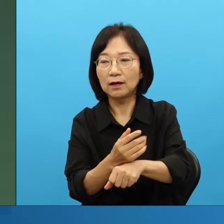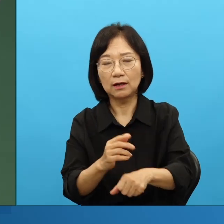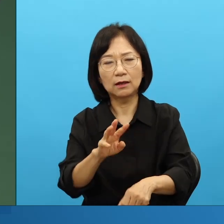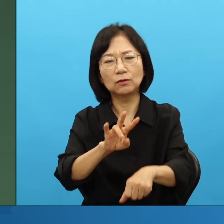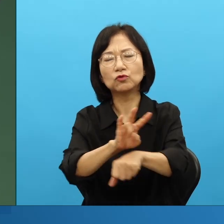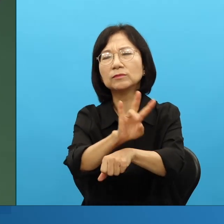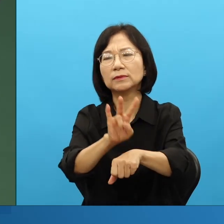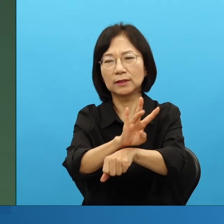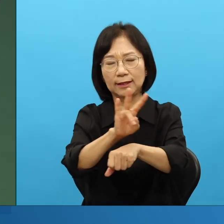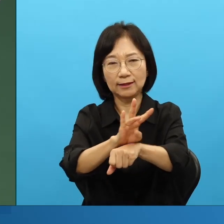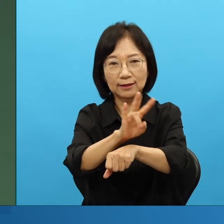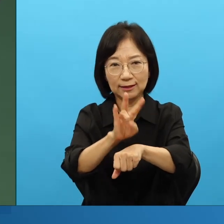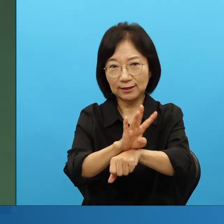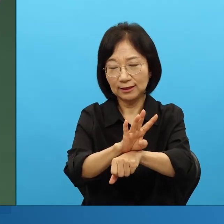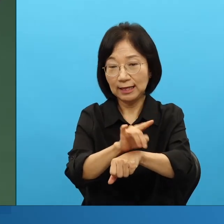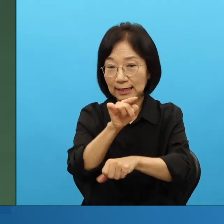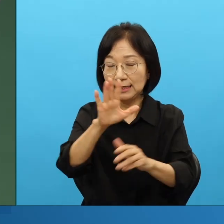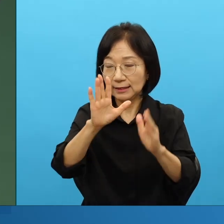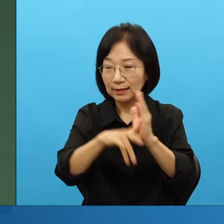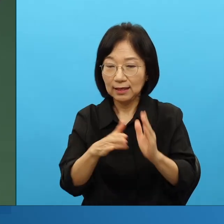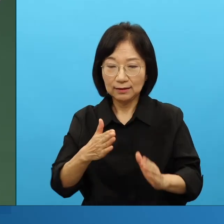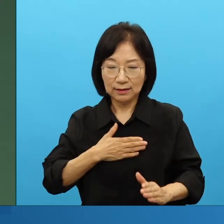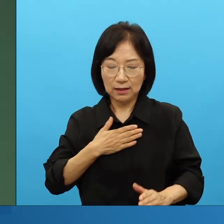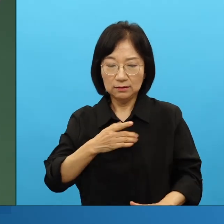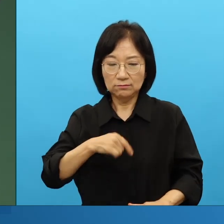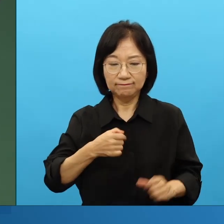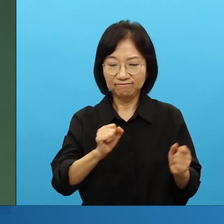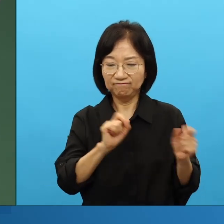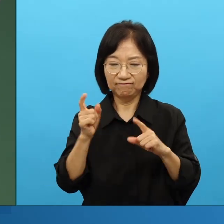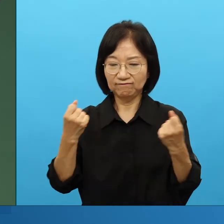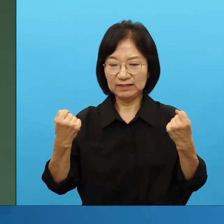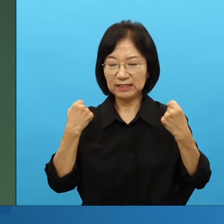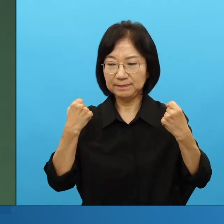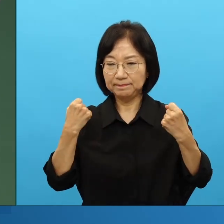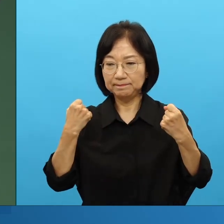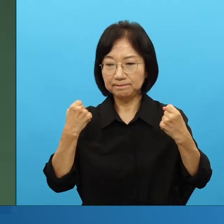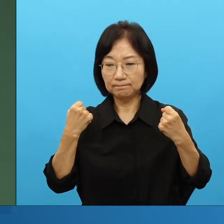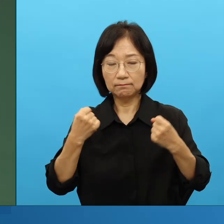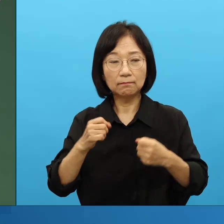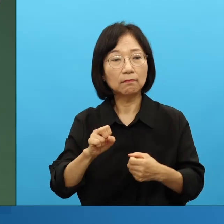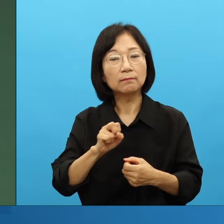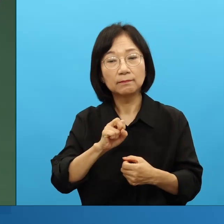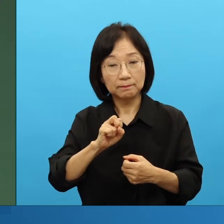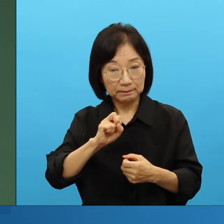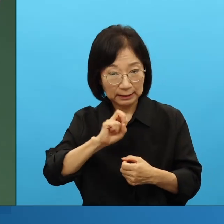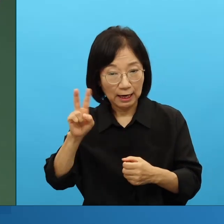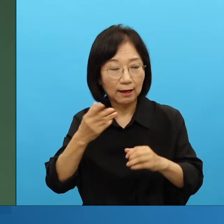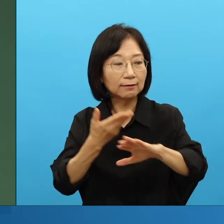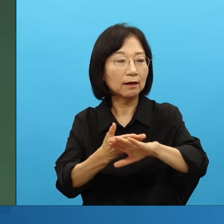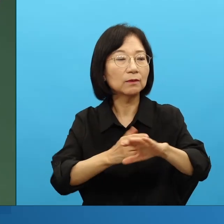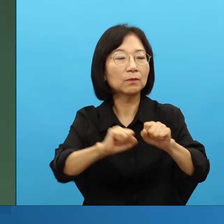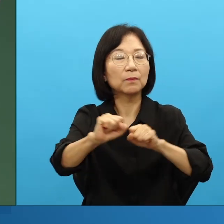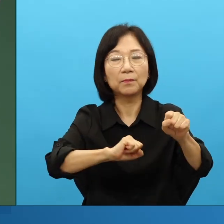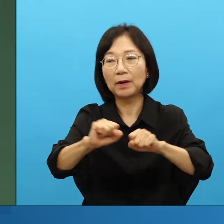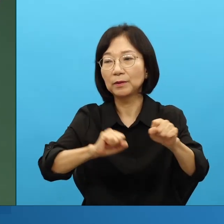나를 살릴 수 있는 힘을 길러야 다른 걸 할 수가 있는